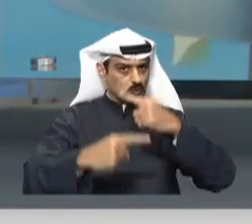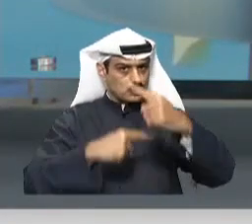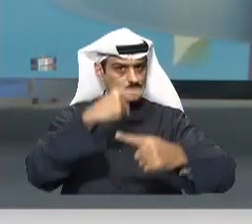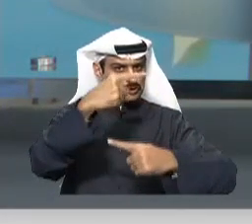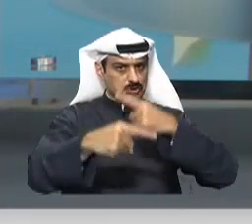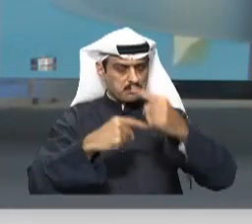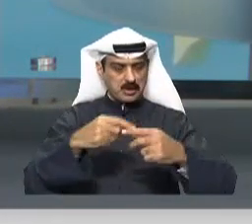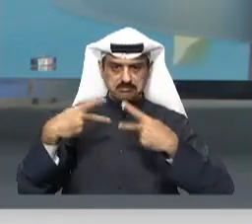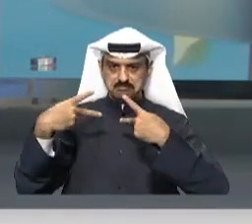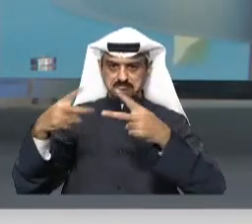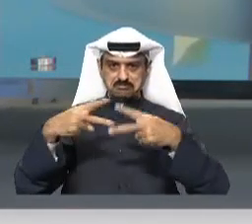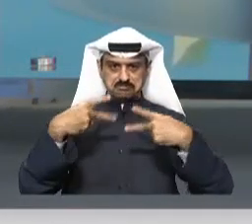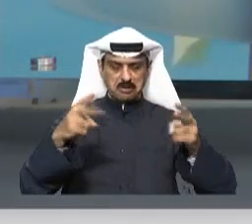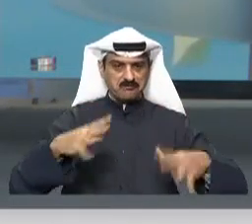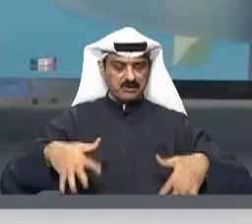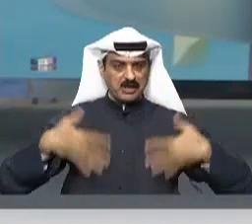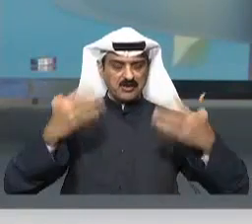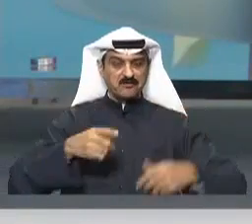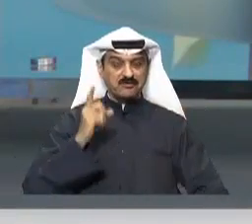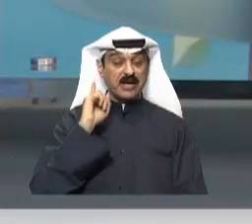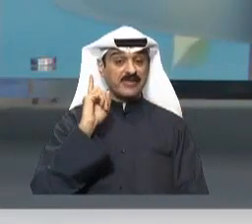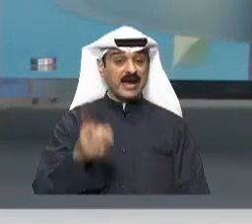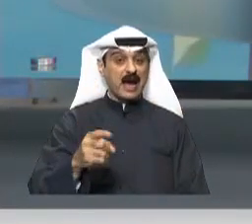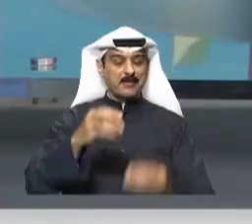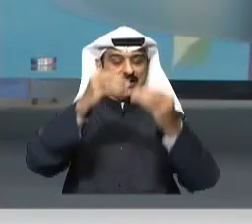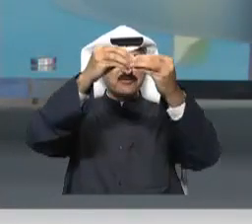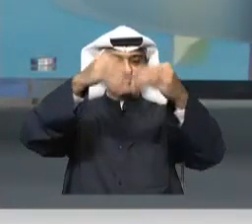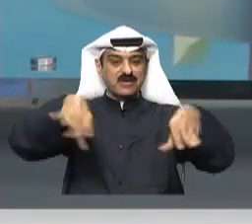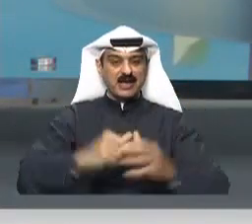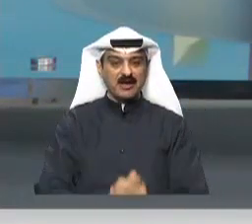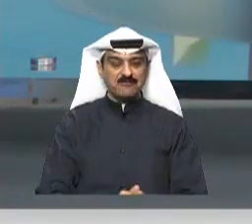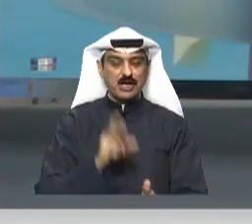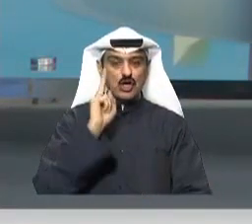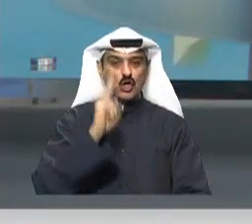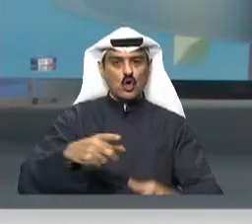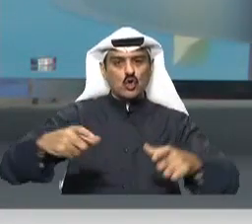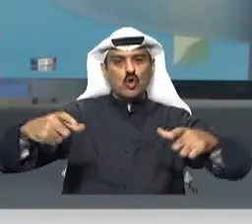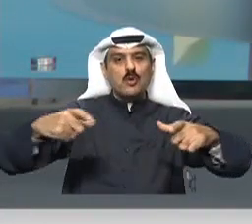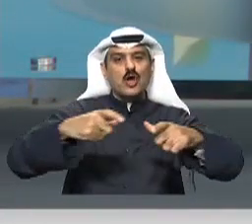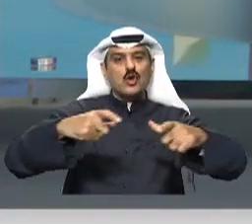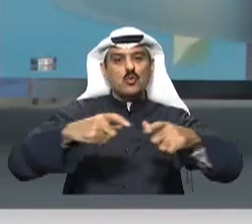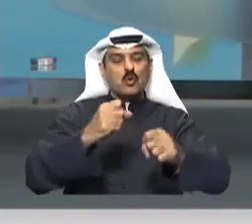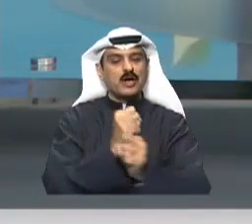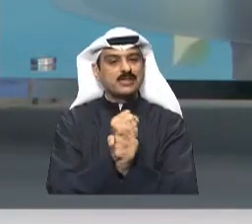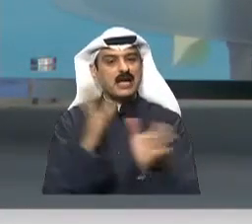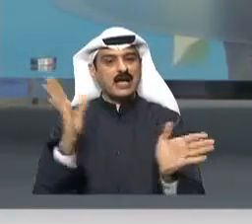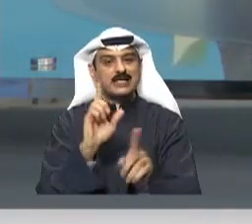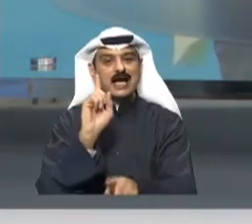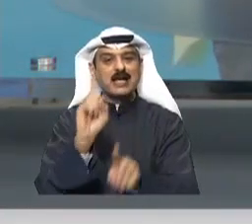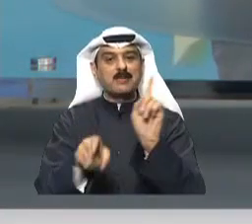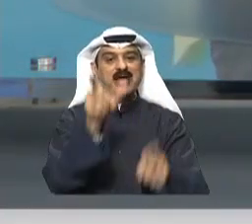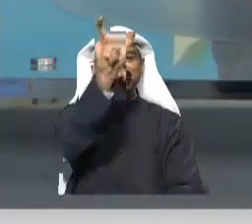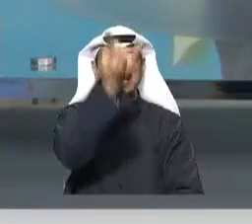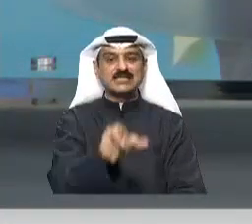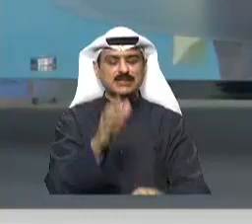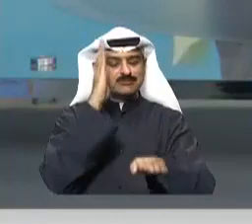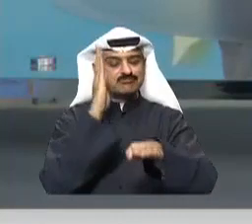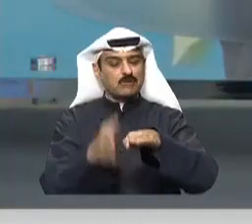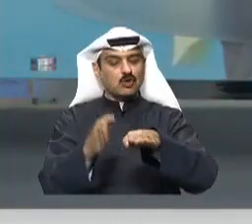الفعل المرحبا بصدور مرسوم بالعفو عن العقوبه المقيده للحريه المحكوم بها على بعض